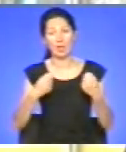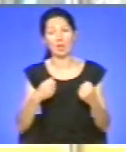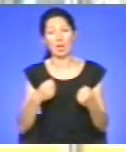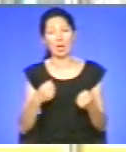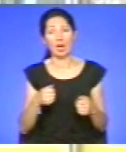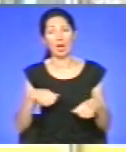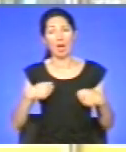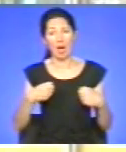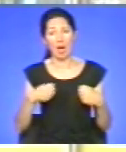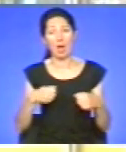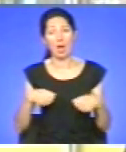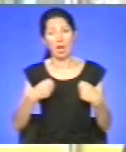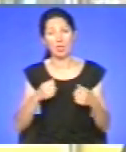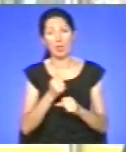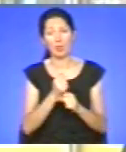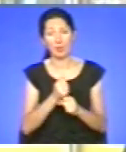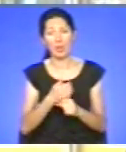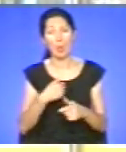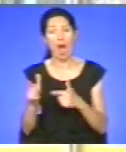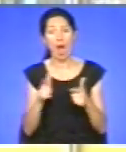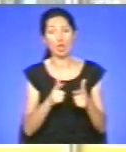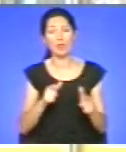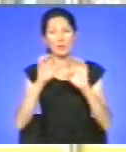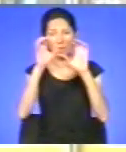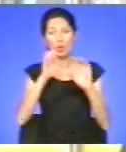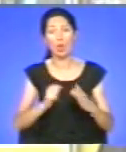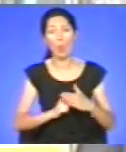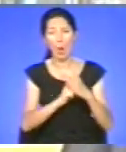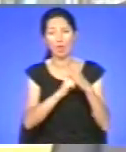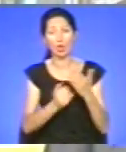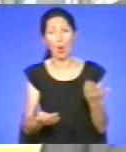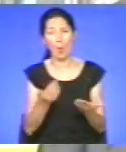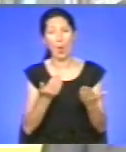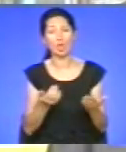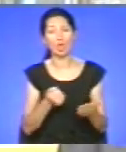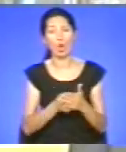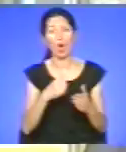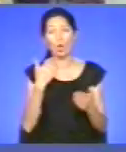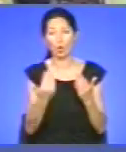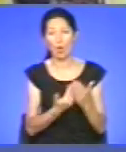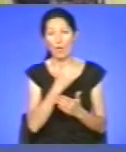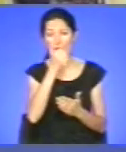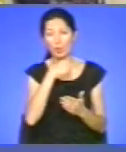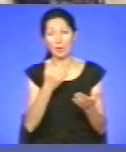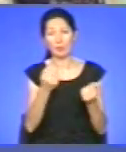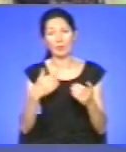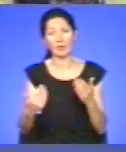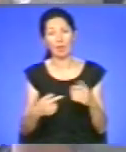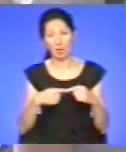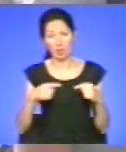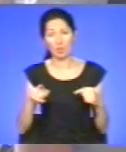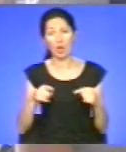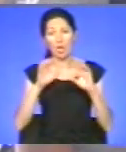базу законодательную, что, может быть, до Нового года мы примем некоторые законопроекты. Лідер житлових